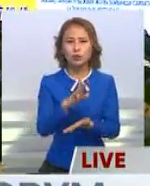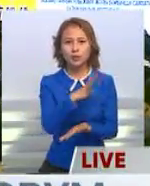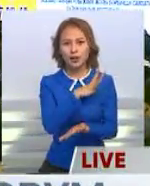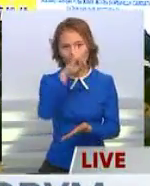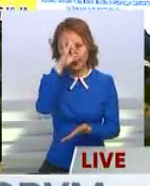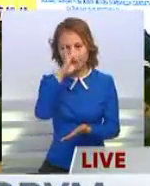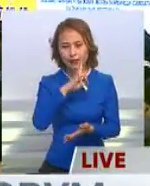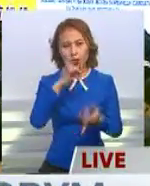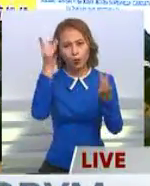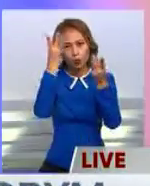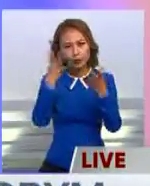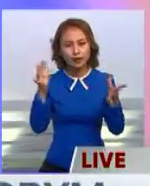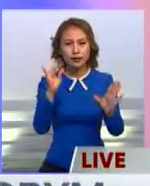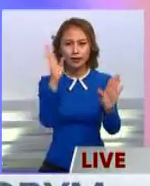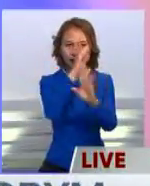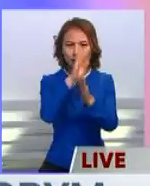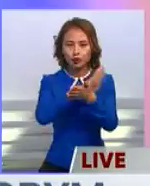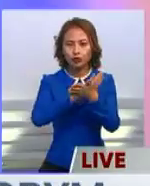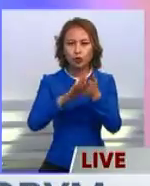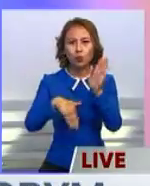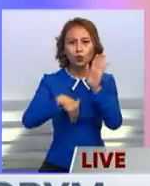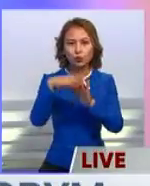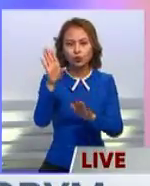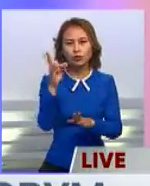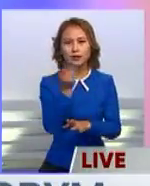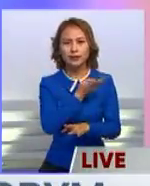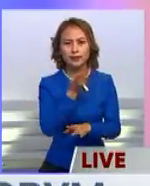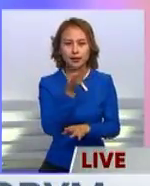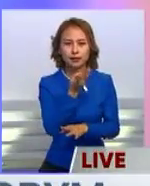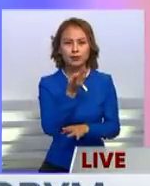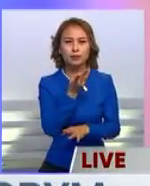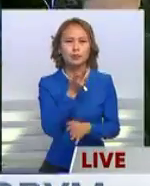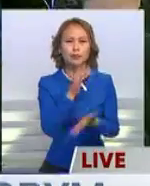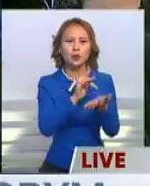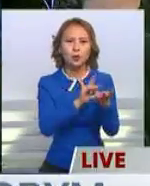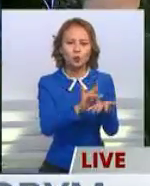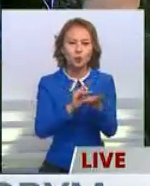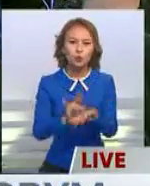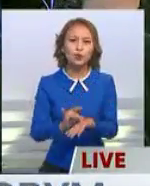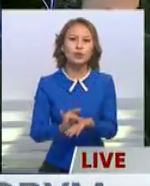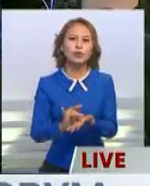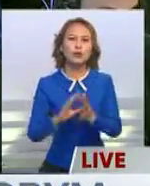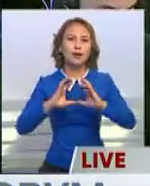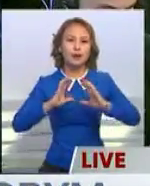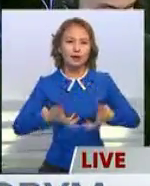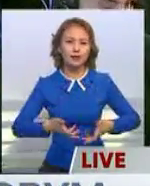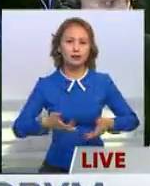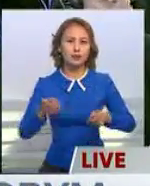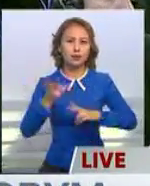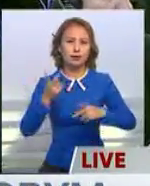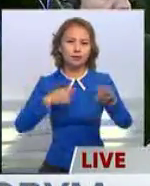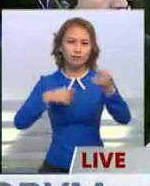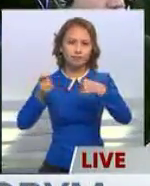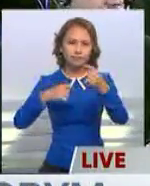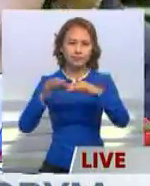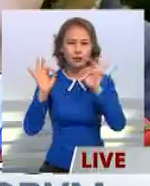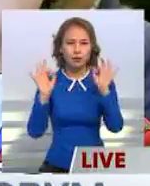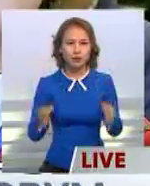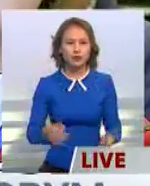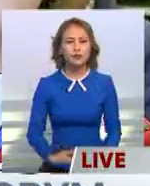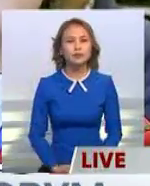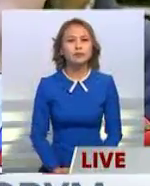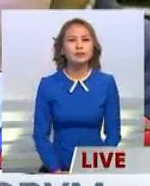Қазақстанның мәдени және табиғи мұраларының жағдайы, экологиялық туризм, аймақтарды халықаралық нарықта позициялау мәселелері де сөз